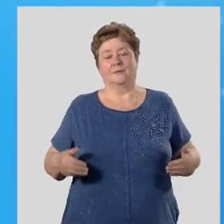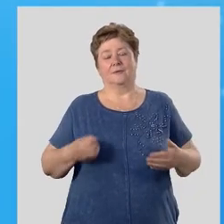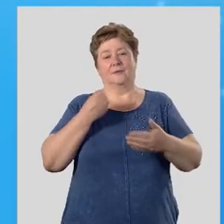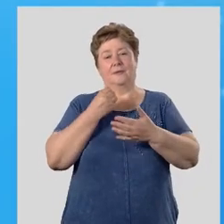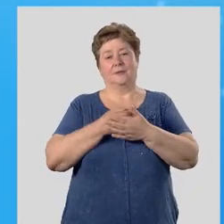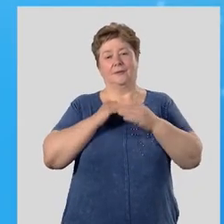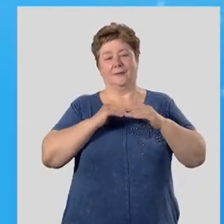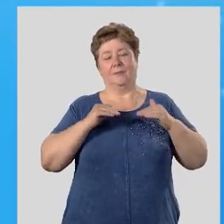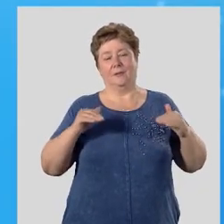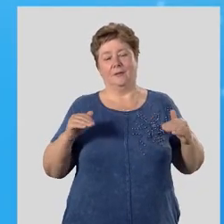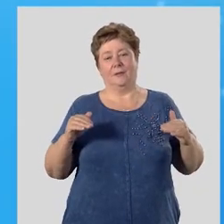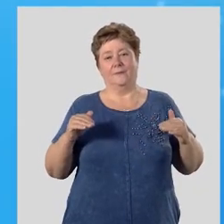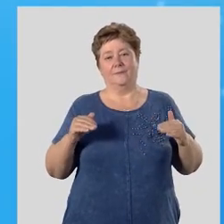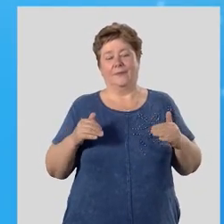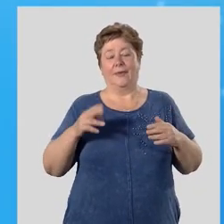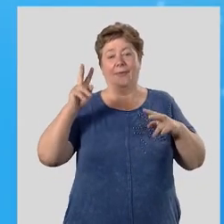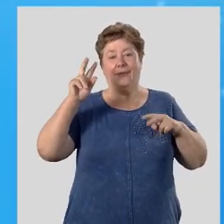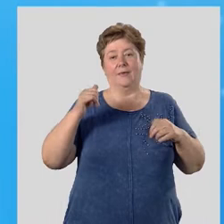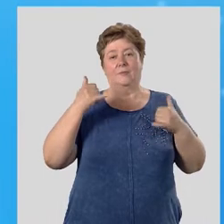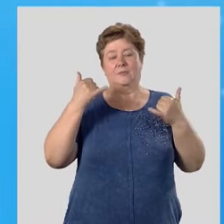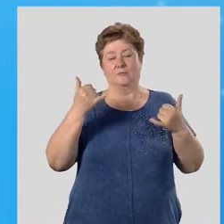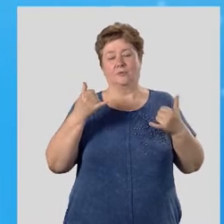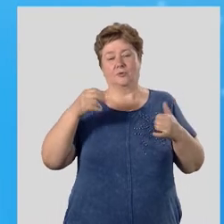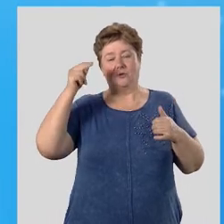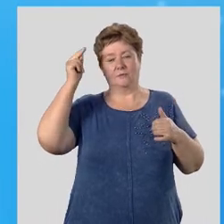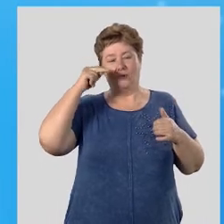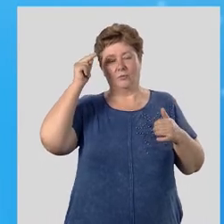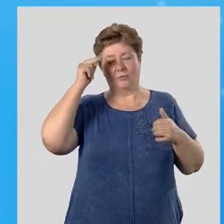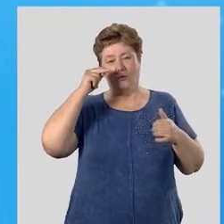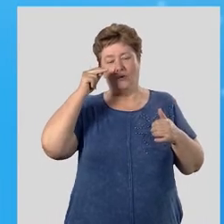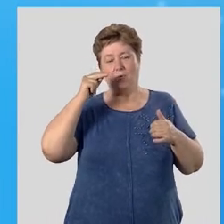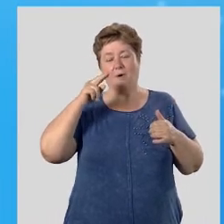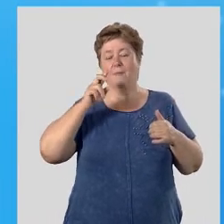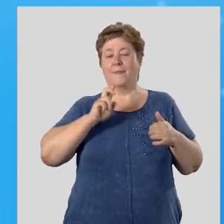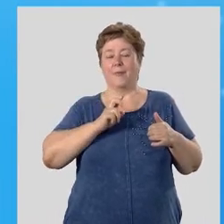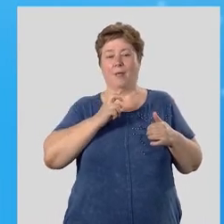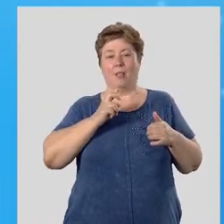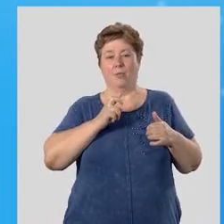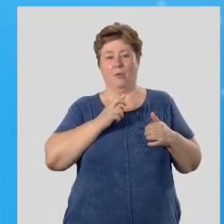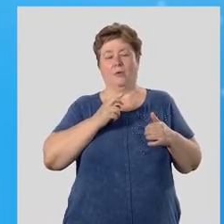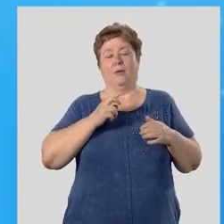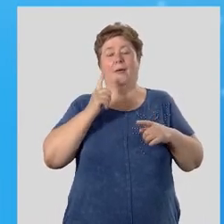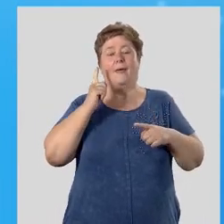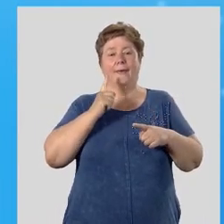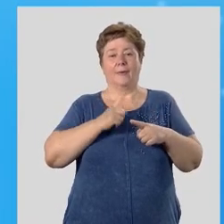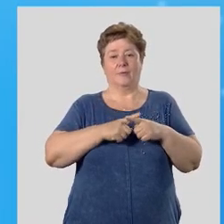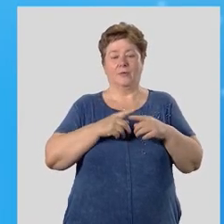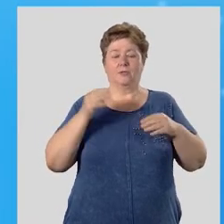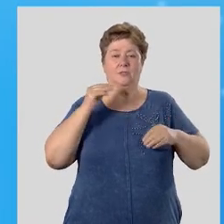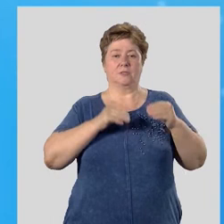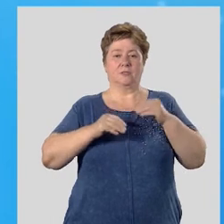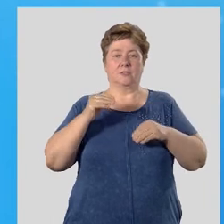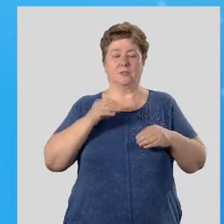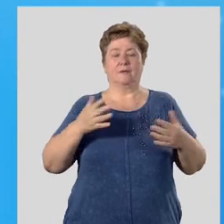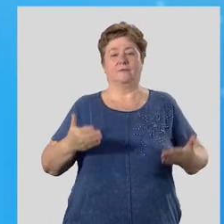Здравствуйте, дорогие ребята! Тема нашего сегодняшнего урока по биологии – химический